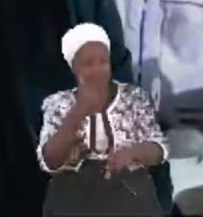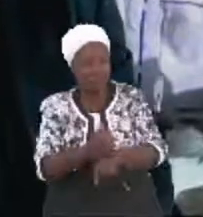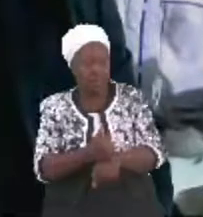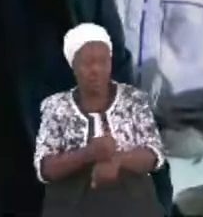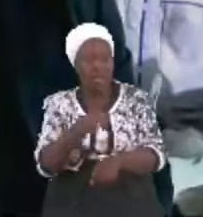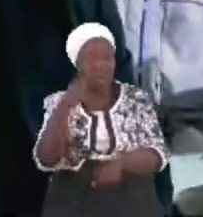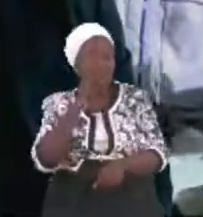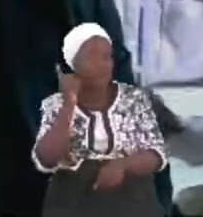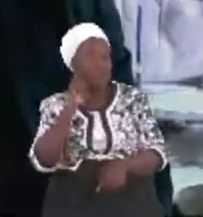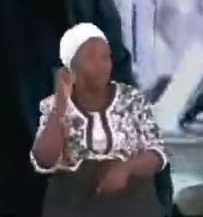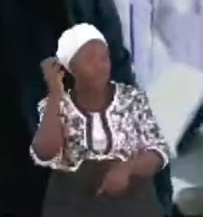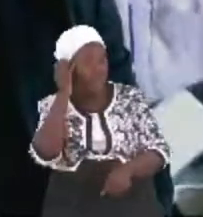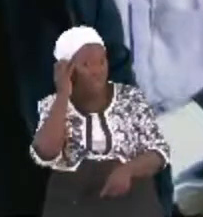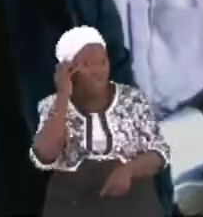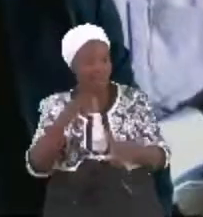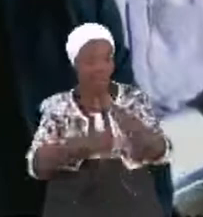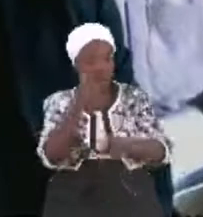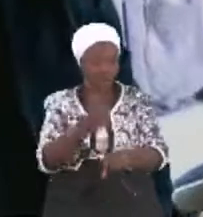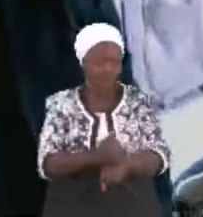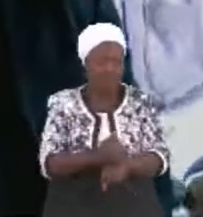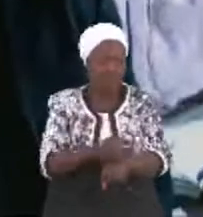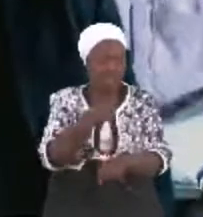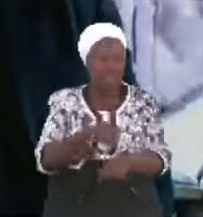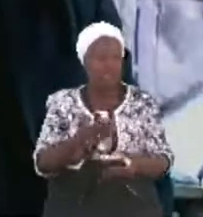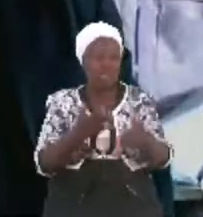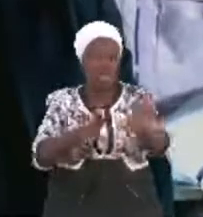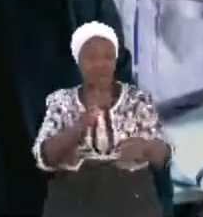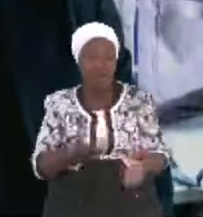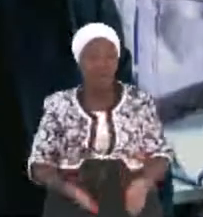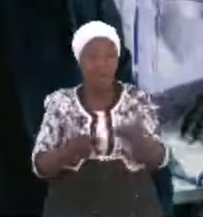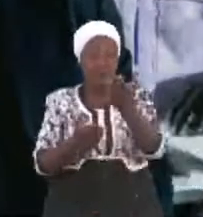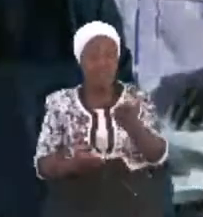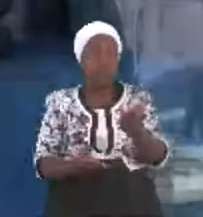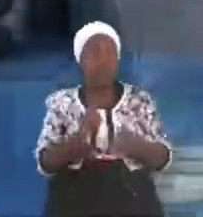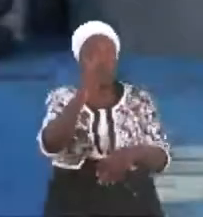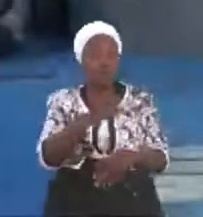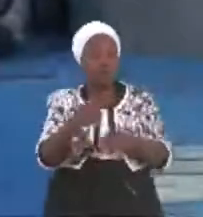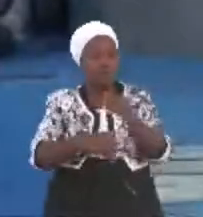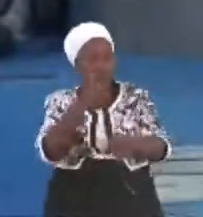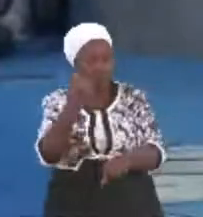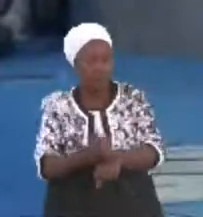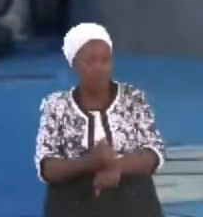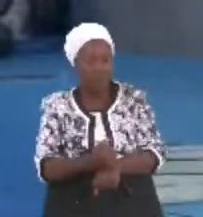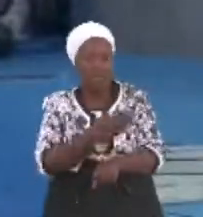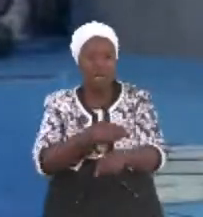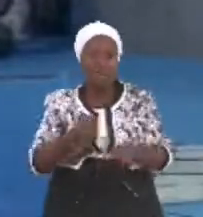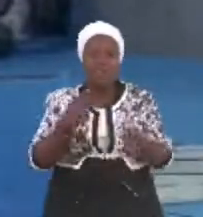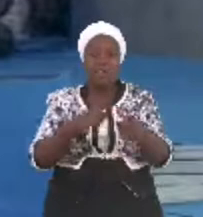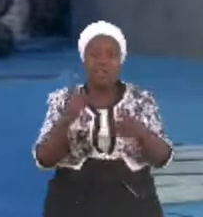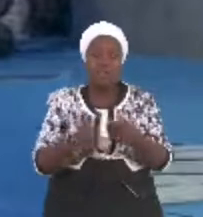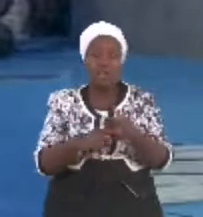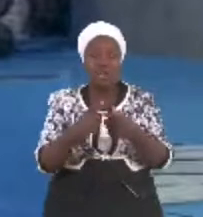entendent. Confirmés. Les morts ressuscitent. Confirmés. Et la bonne nouvelle est annoncée